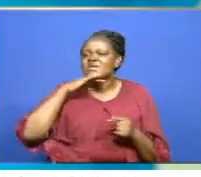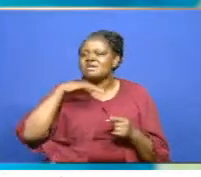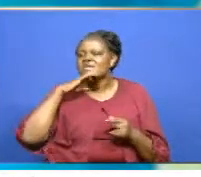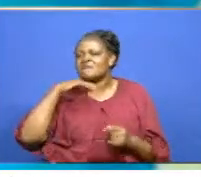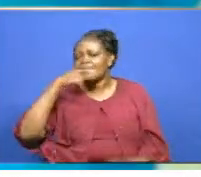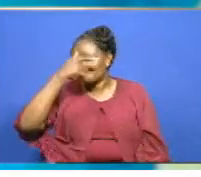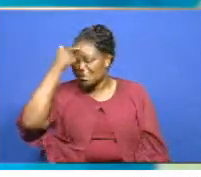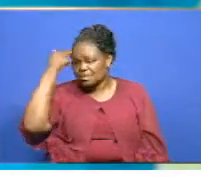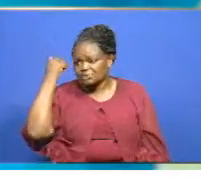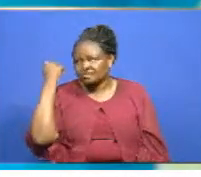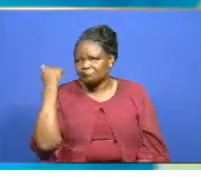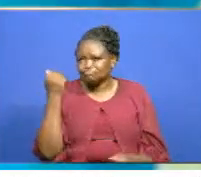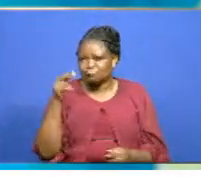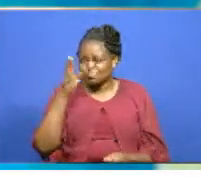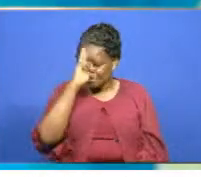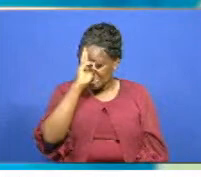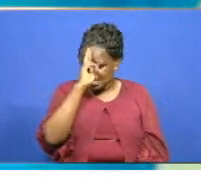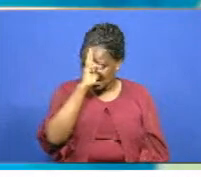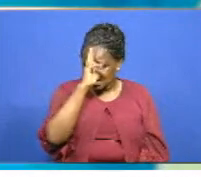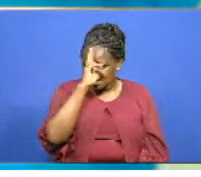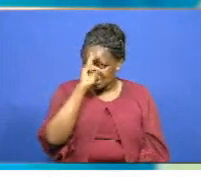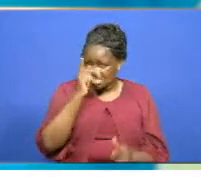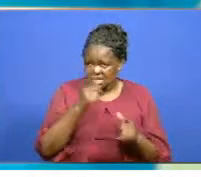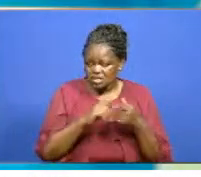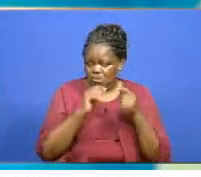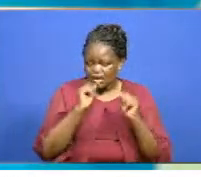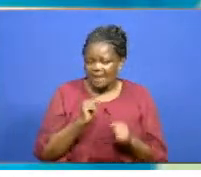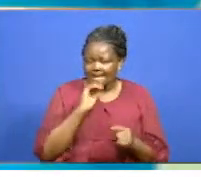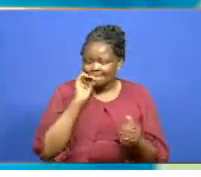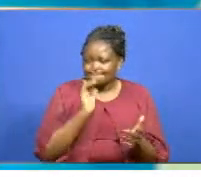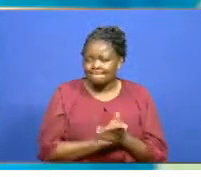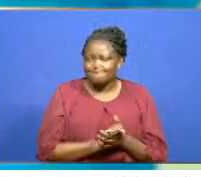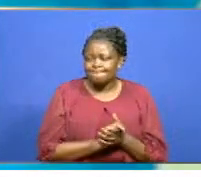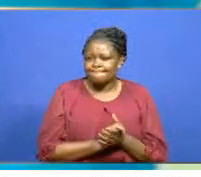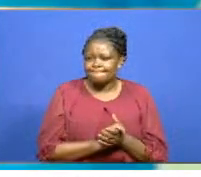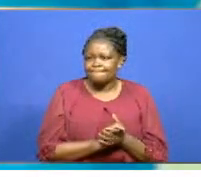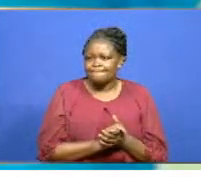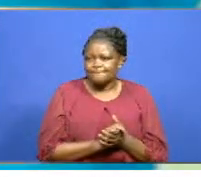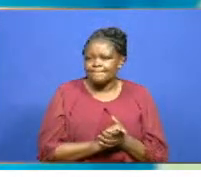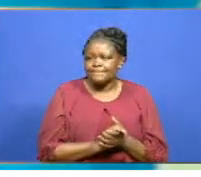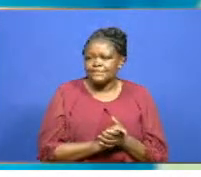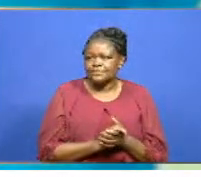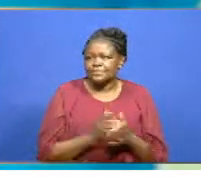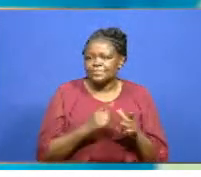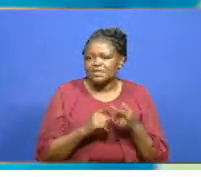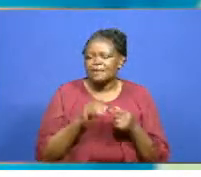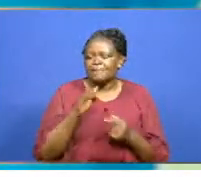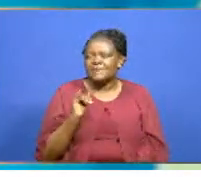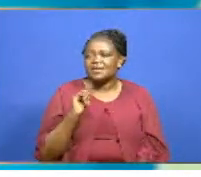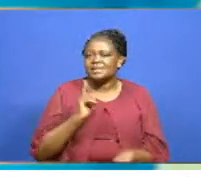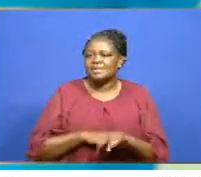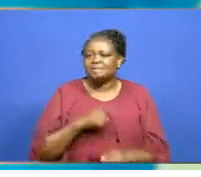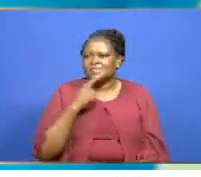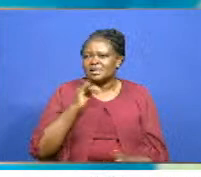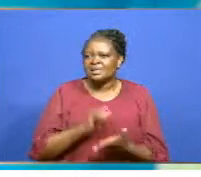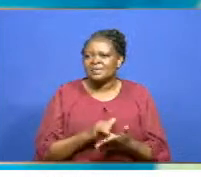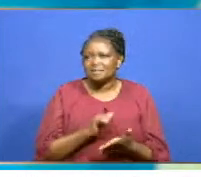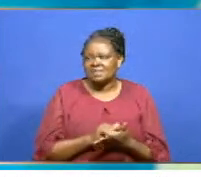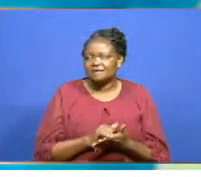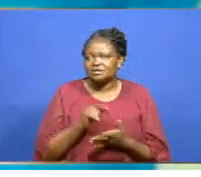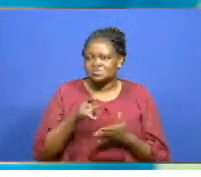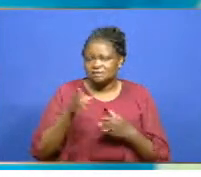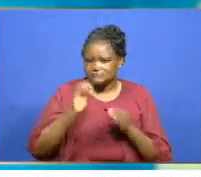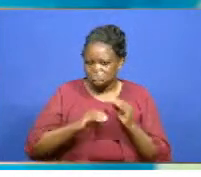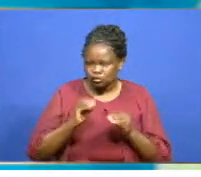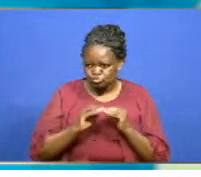ya mambo ya police and all that. Tuweze kuamini tume yetu, na umeona hata BBI ikisema kwamba hii